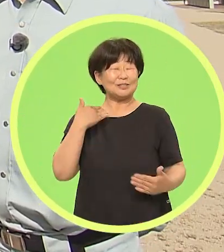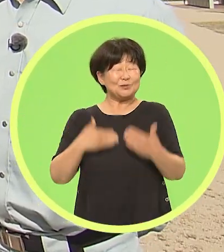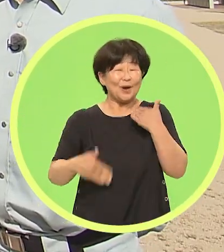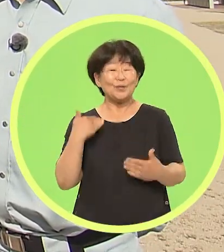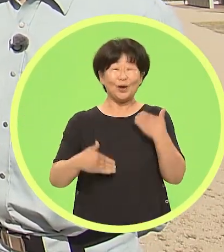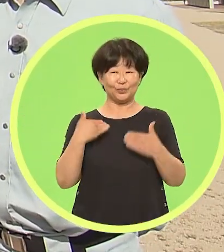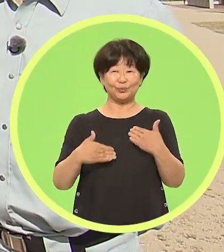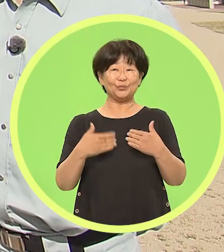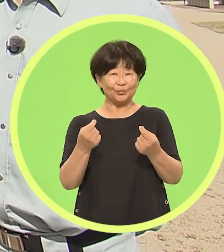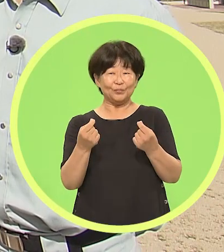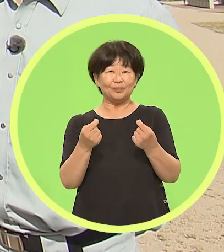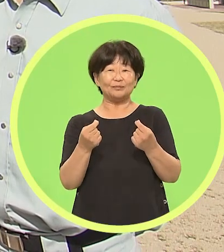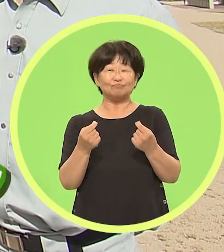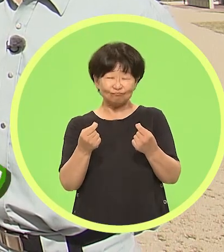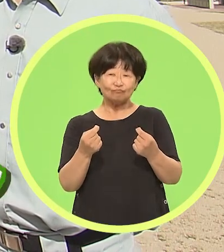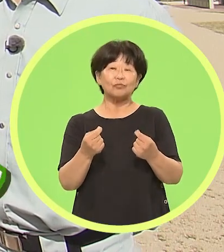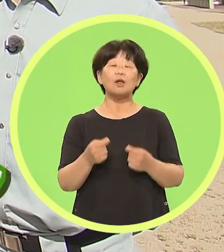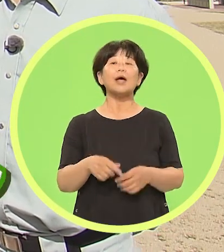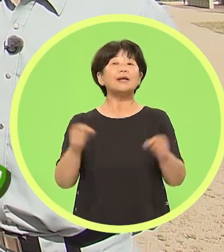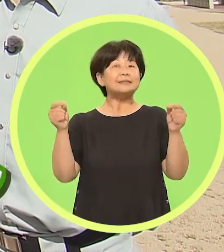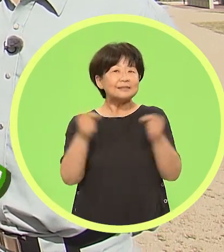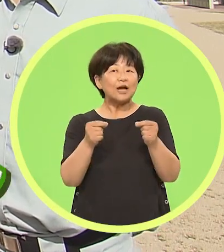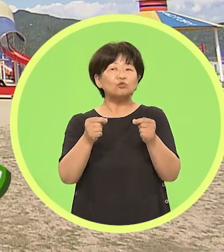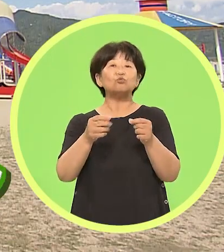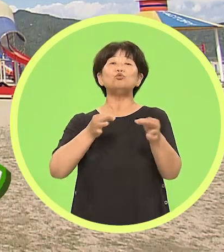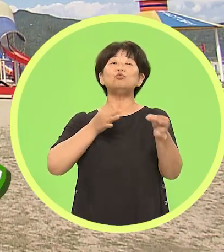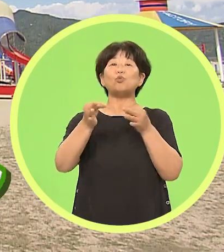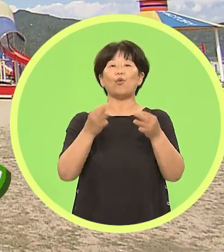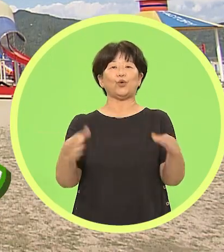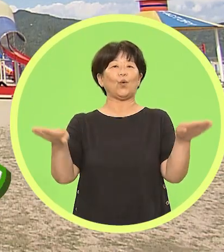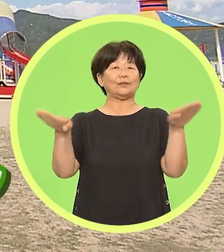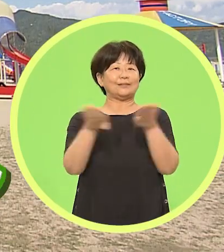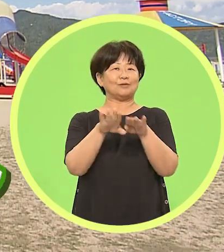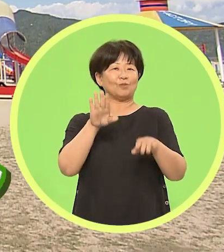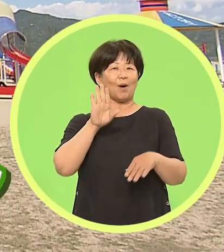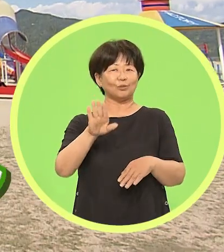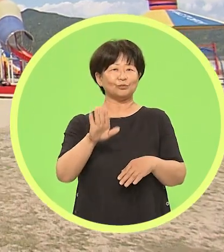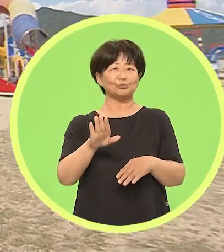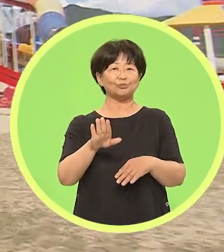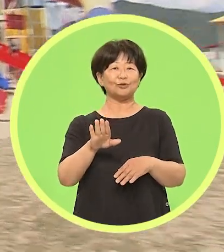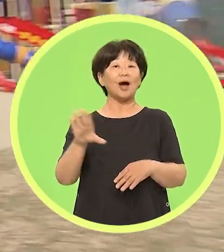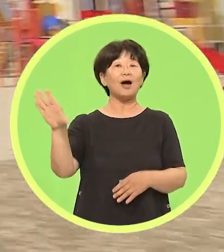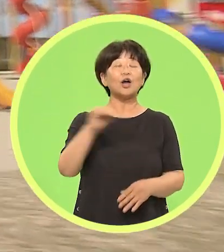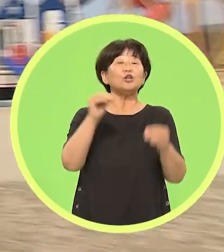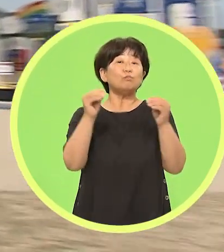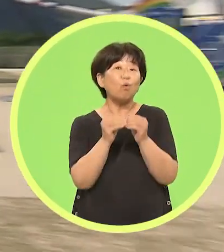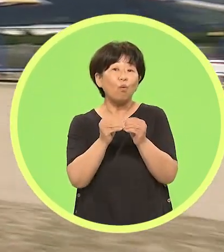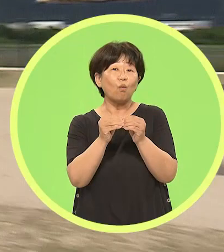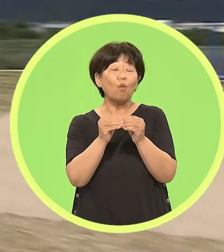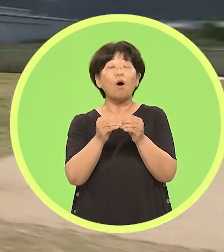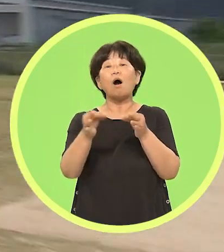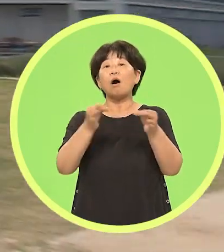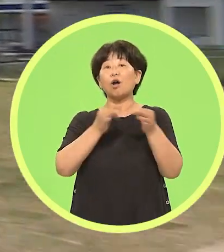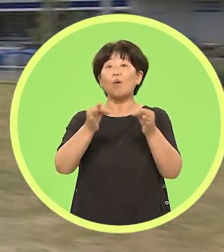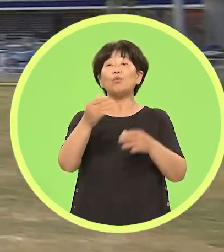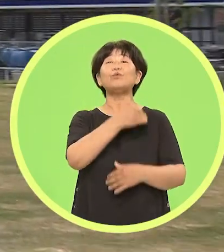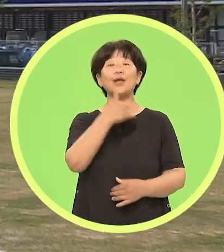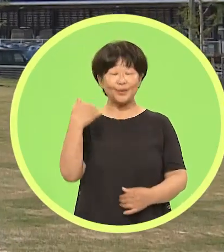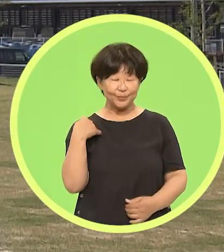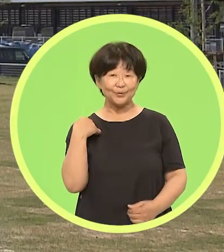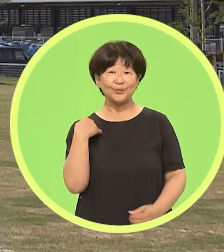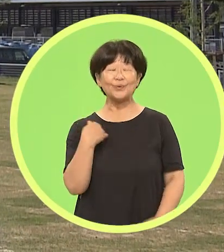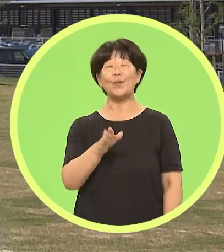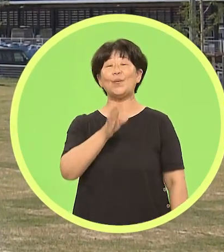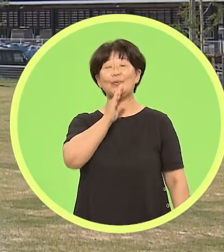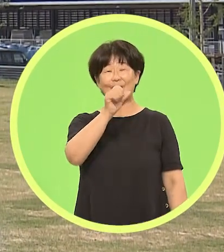クワクしちゃいますよね。しかもすぐ近くにね、商業施設もあるし、帰りにちょっと寄って帰ってお買い物